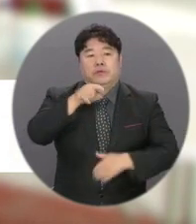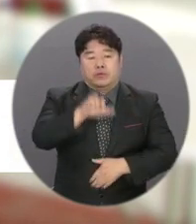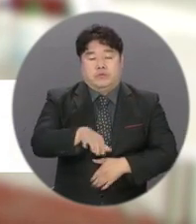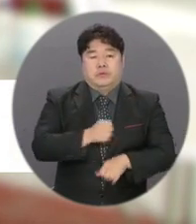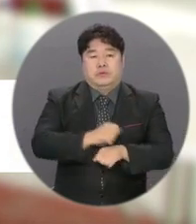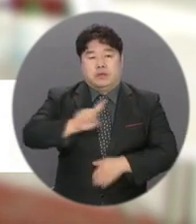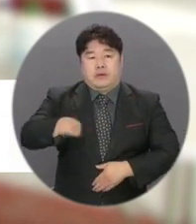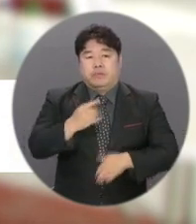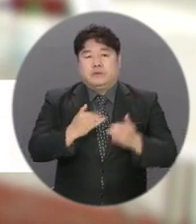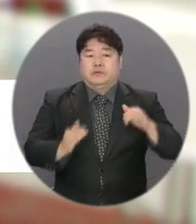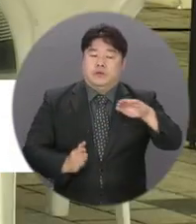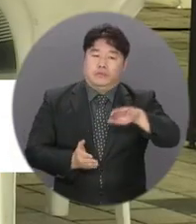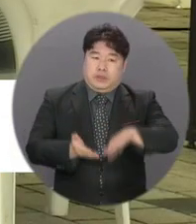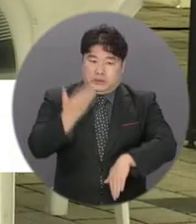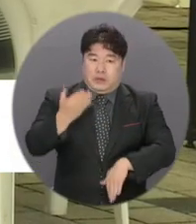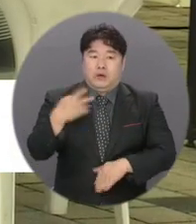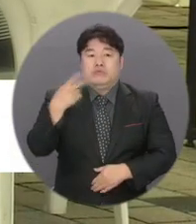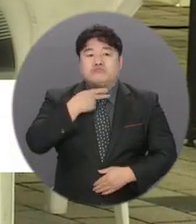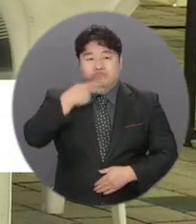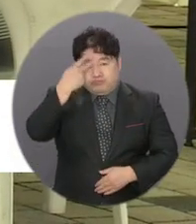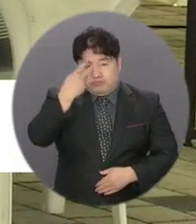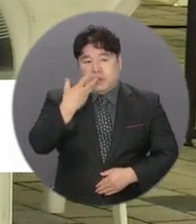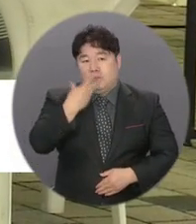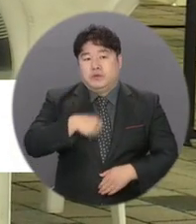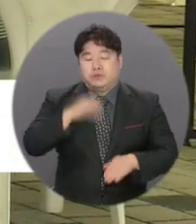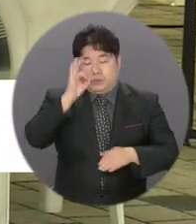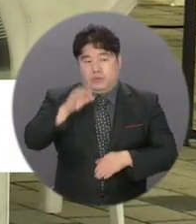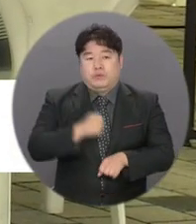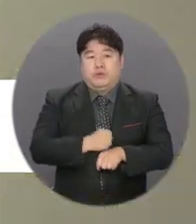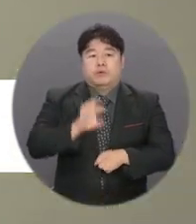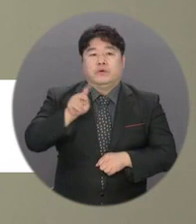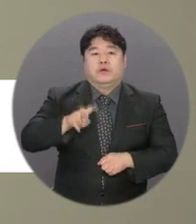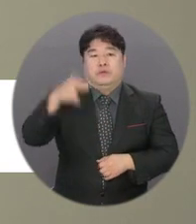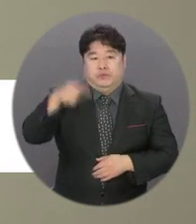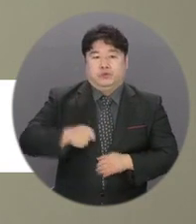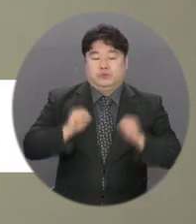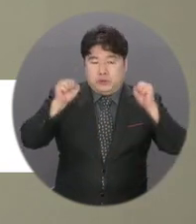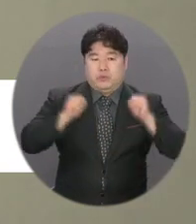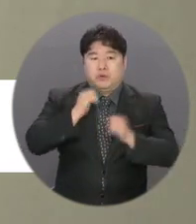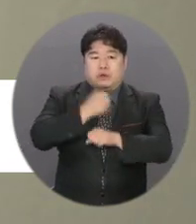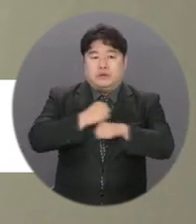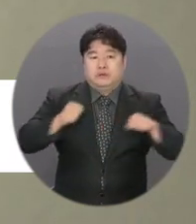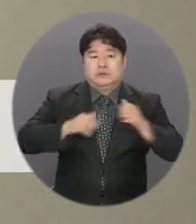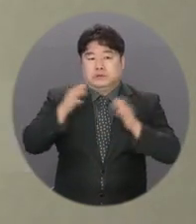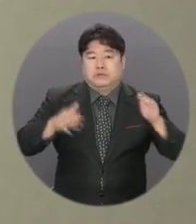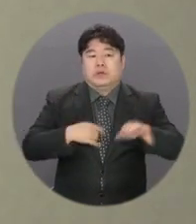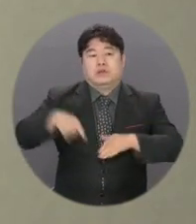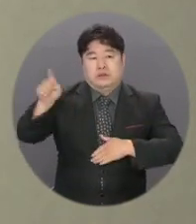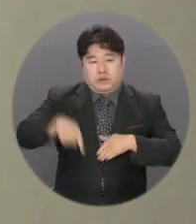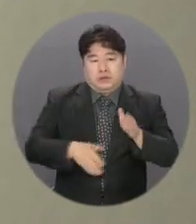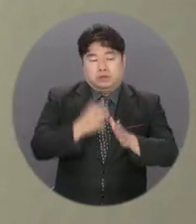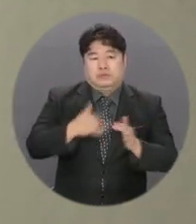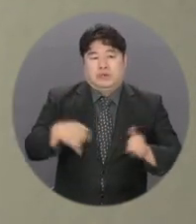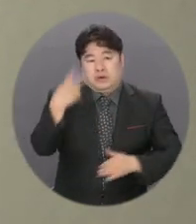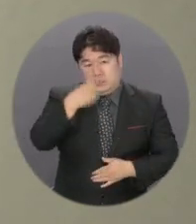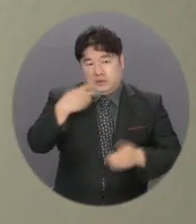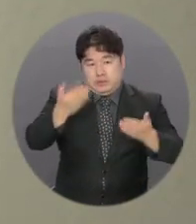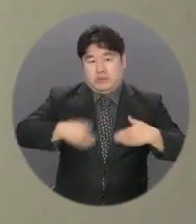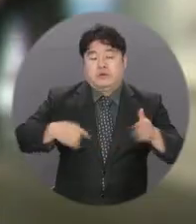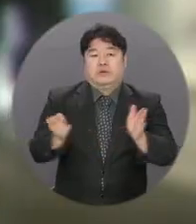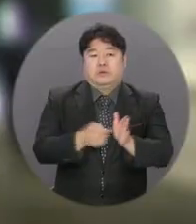이곳에서 100명 이상 술을 마신 것으로 보고 염주체육관 잔디밭을 다녀온 시민들은 진단검사를 받을 것을